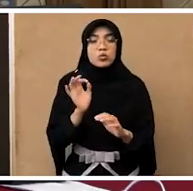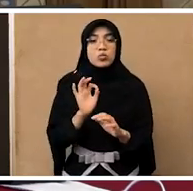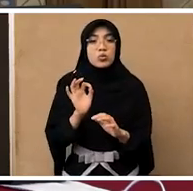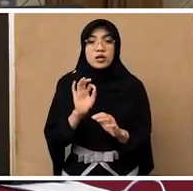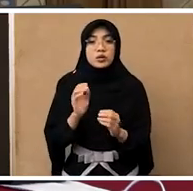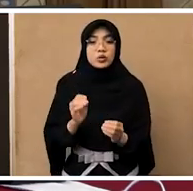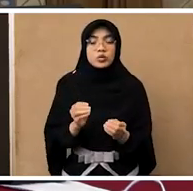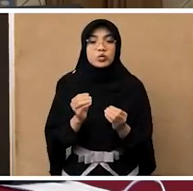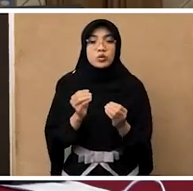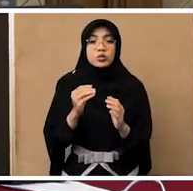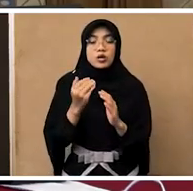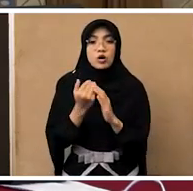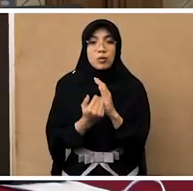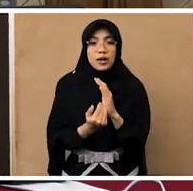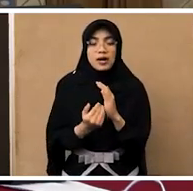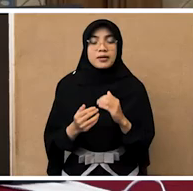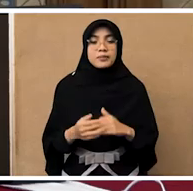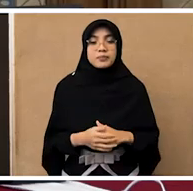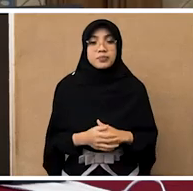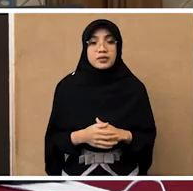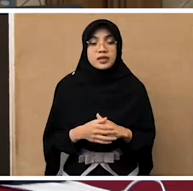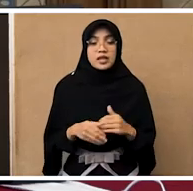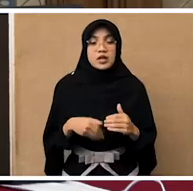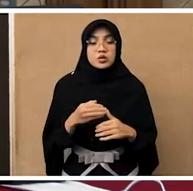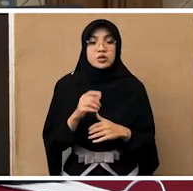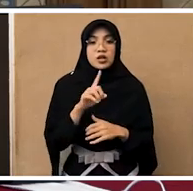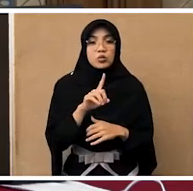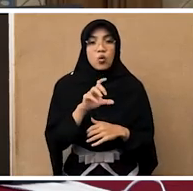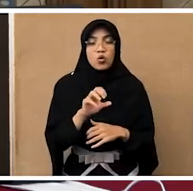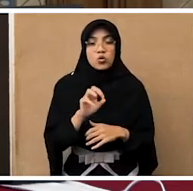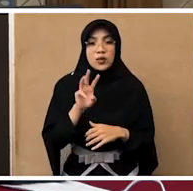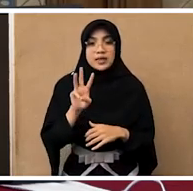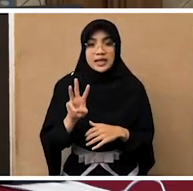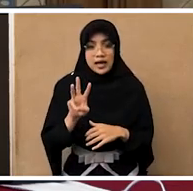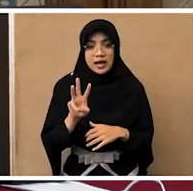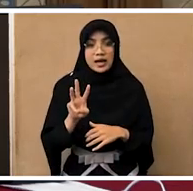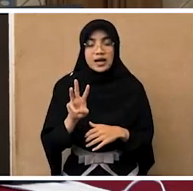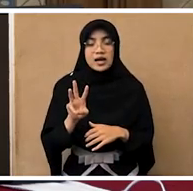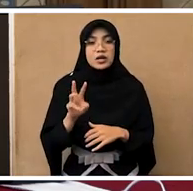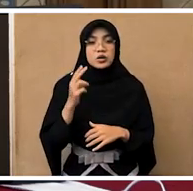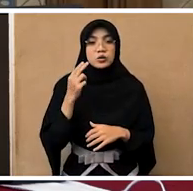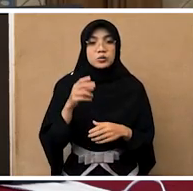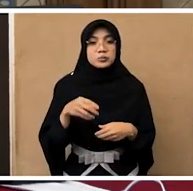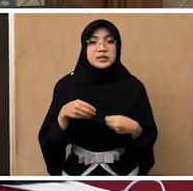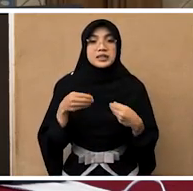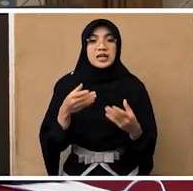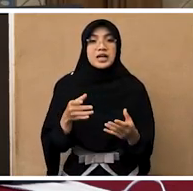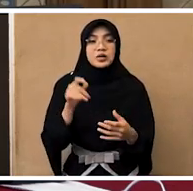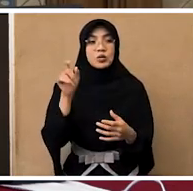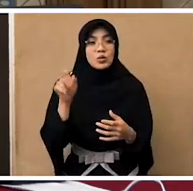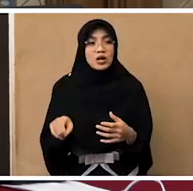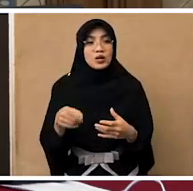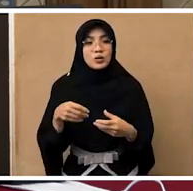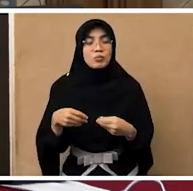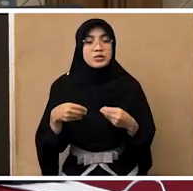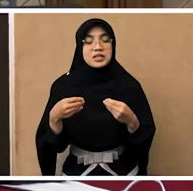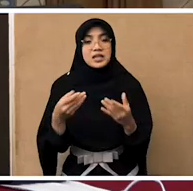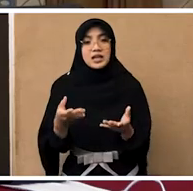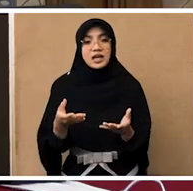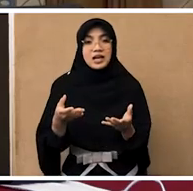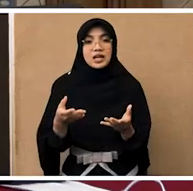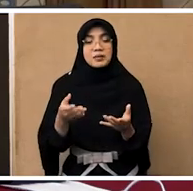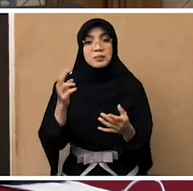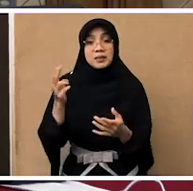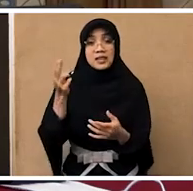sebagai suatu norma nah berikutnya pasal 103 untuk penyerahan kepada seseorang dan penyerahan kepada